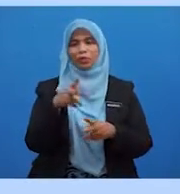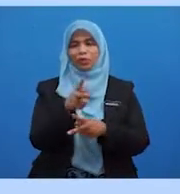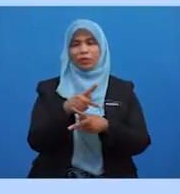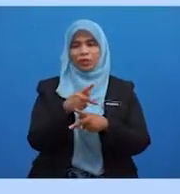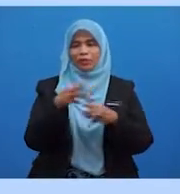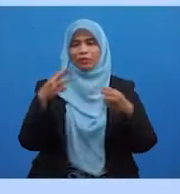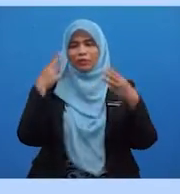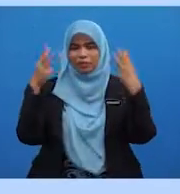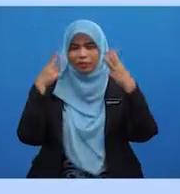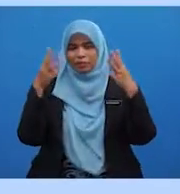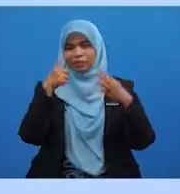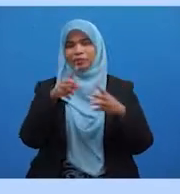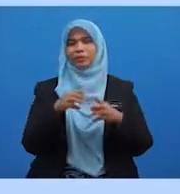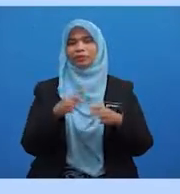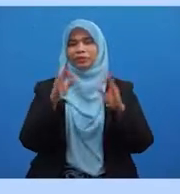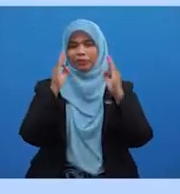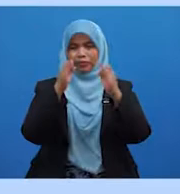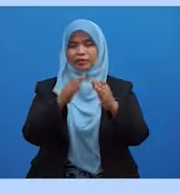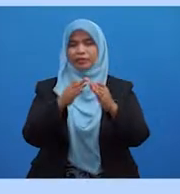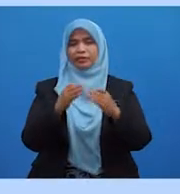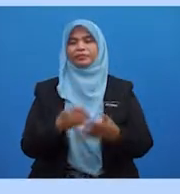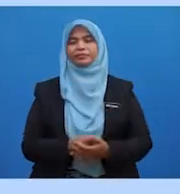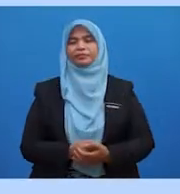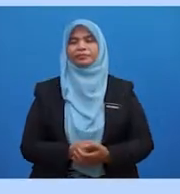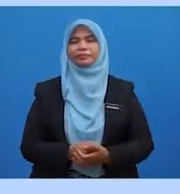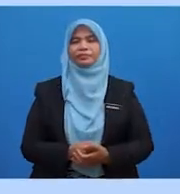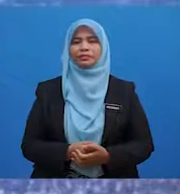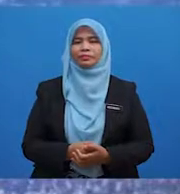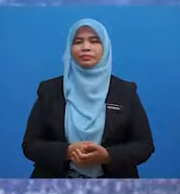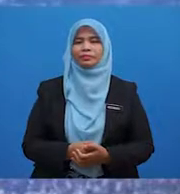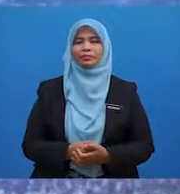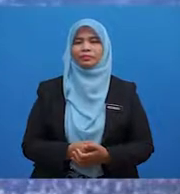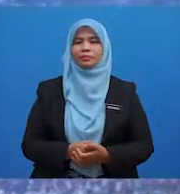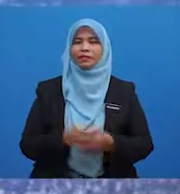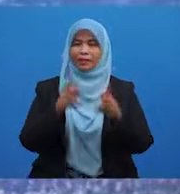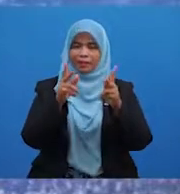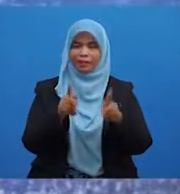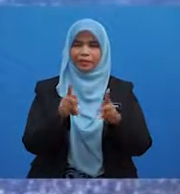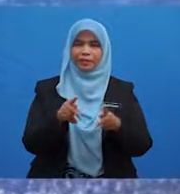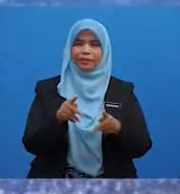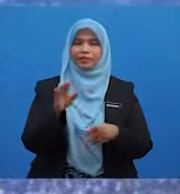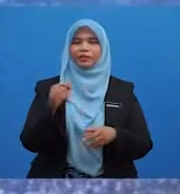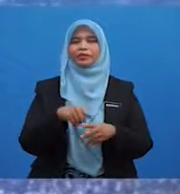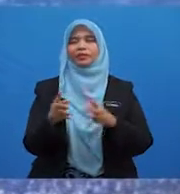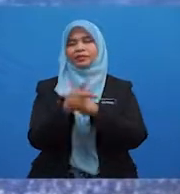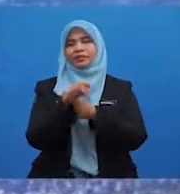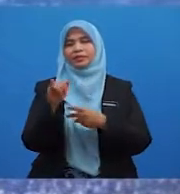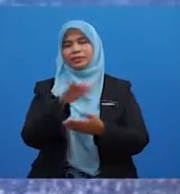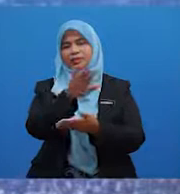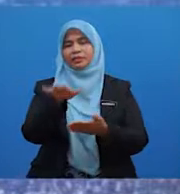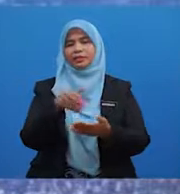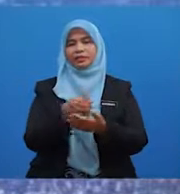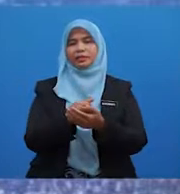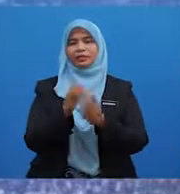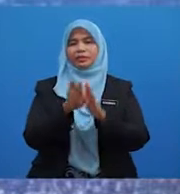anda bagi memastikan prestasi anda dapat dikekalkan. Pelajar-pelajar dikasihi sekalian,